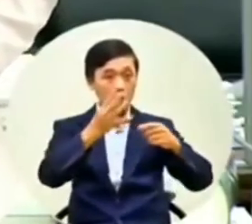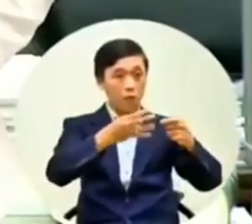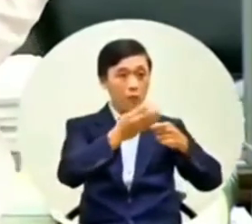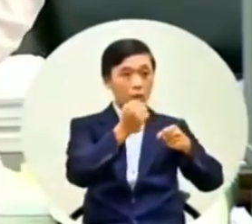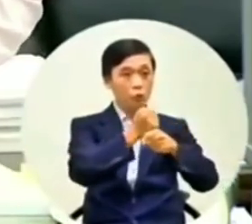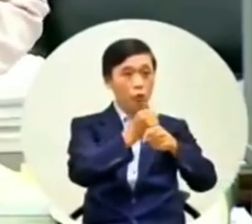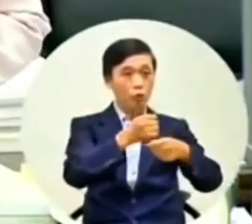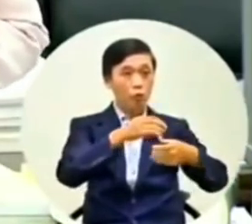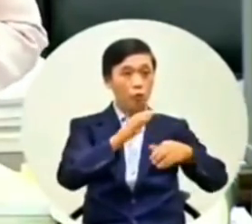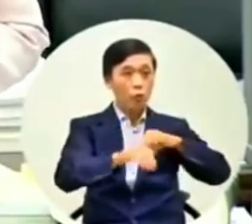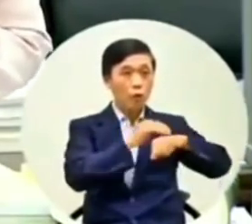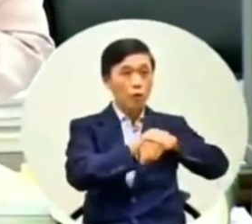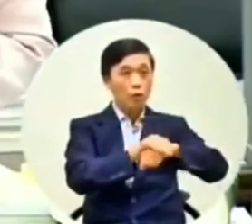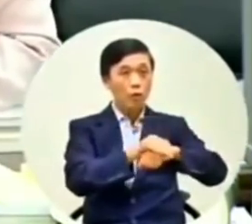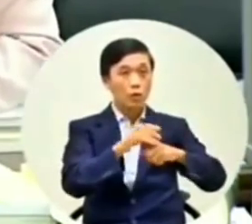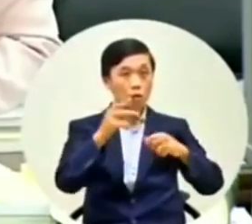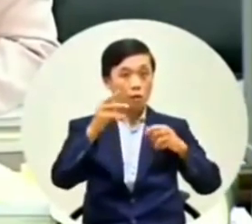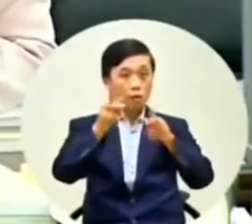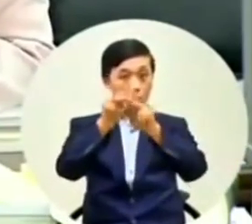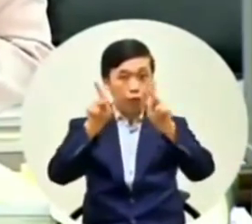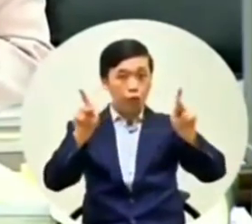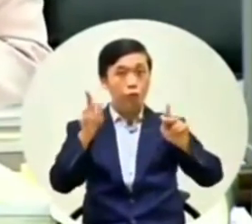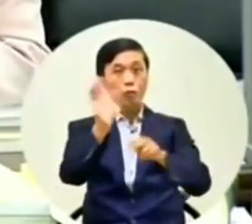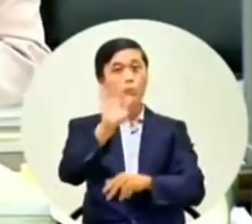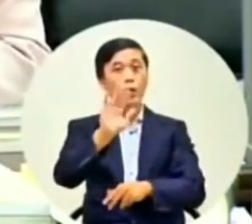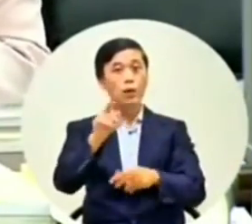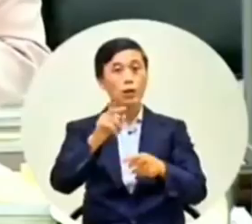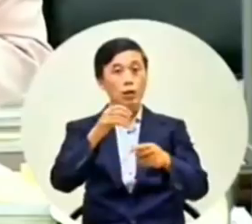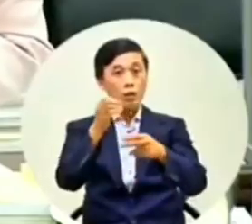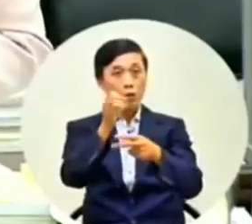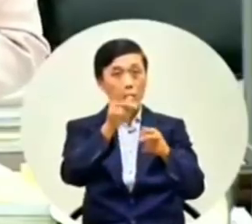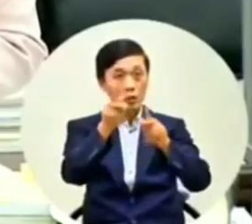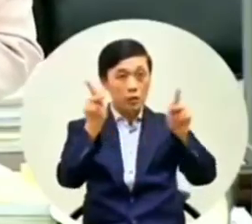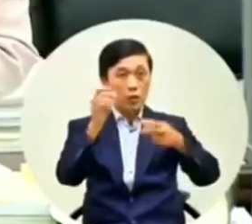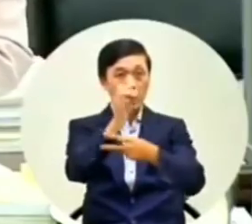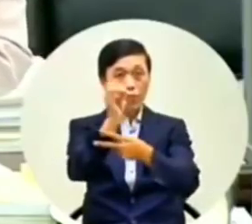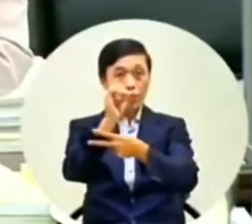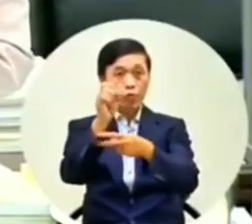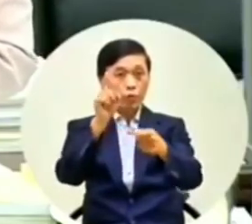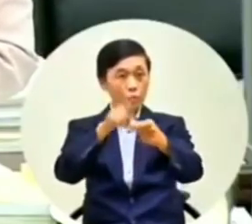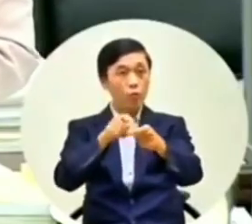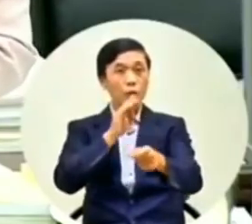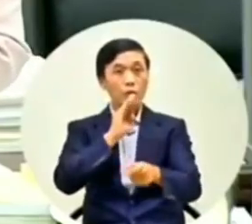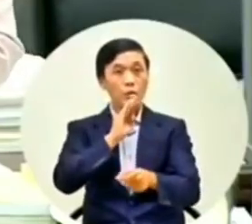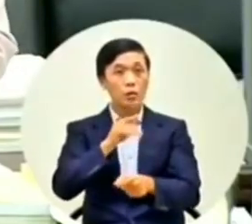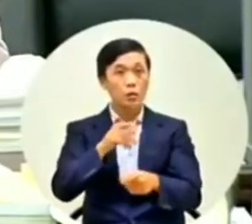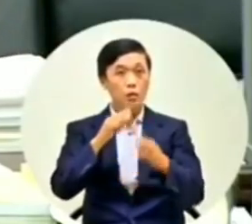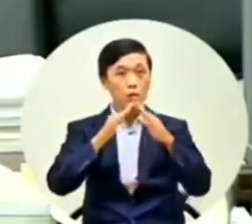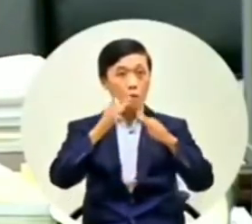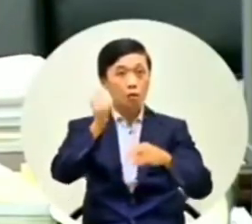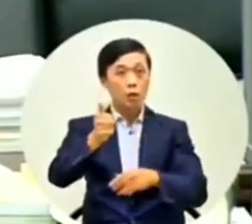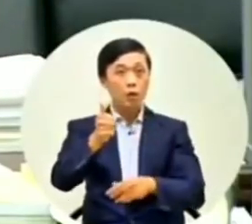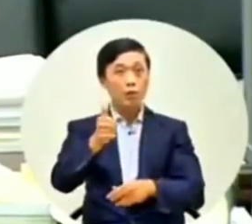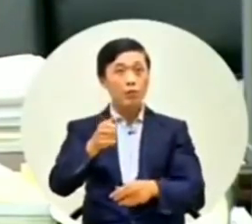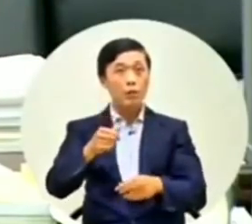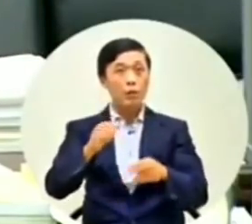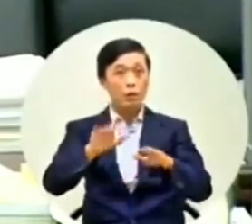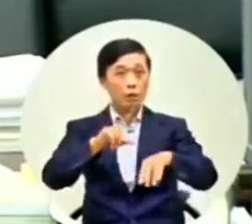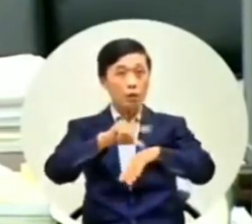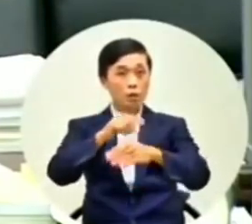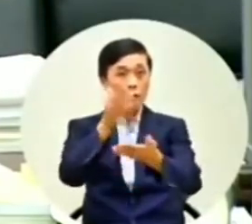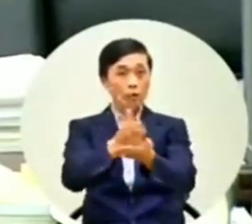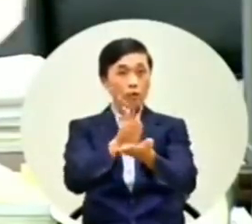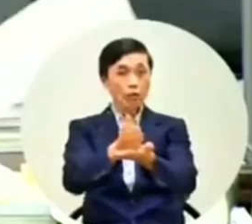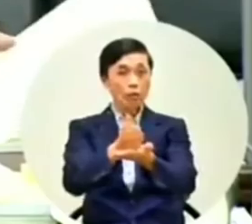这上面自己写的啊？零举债，零举债目标啊？对不对？来，市长，来，我们时间先暂